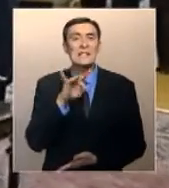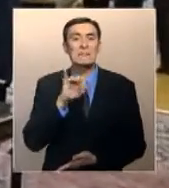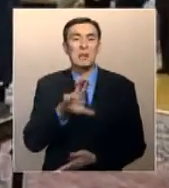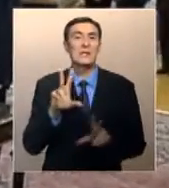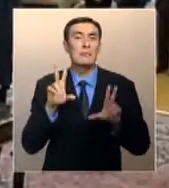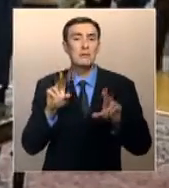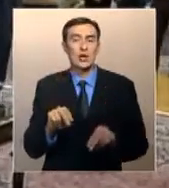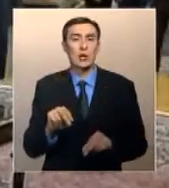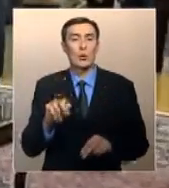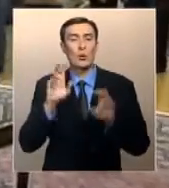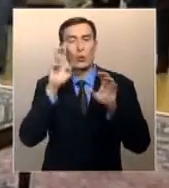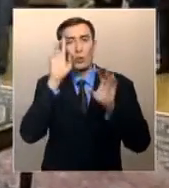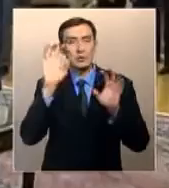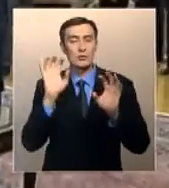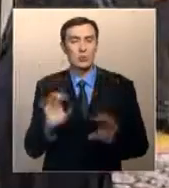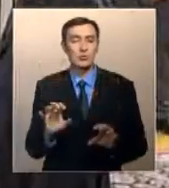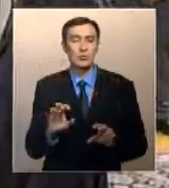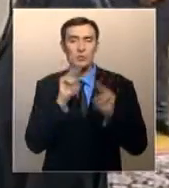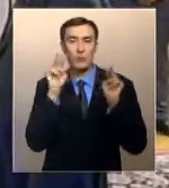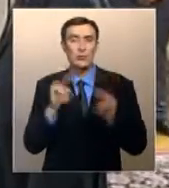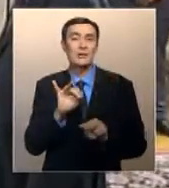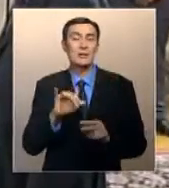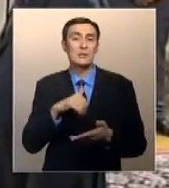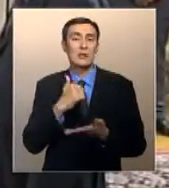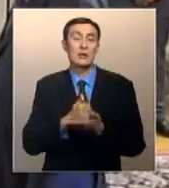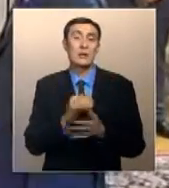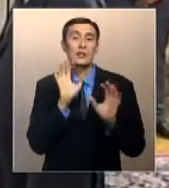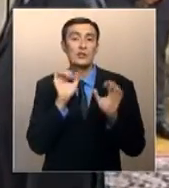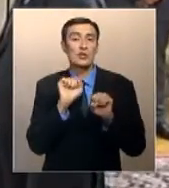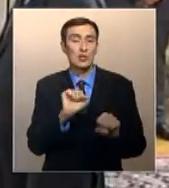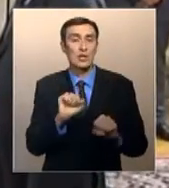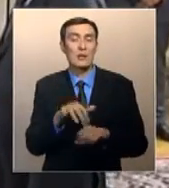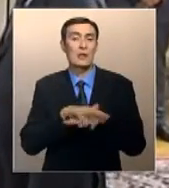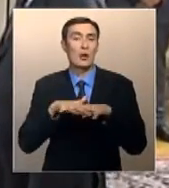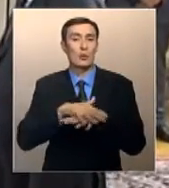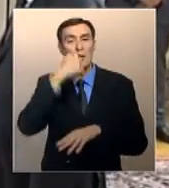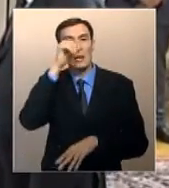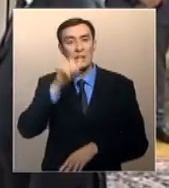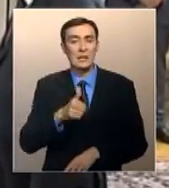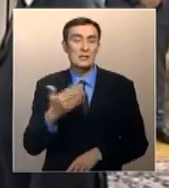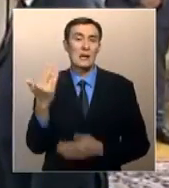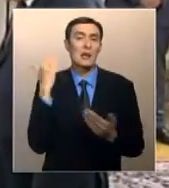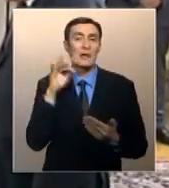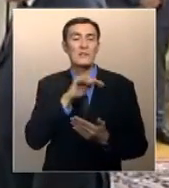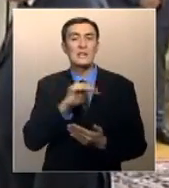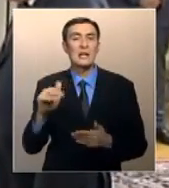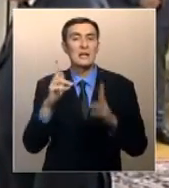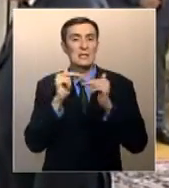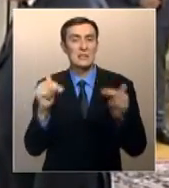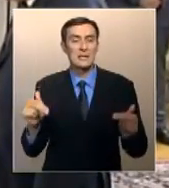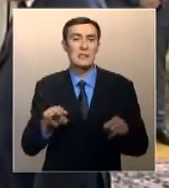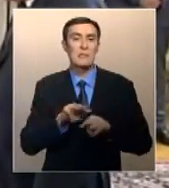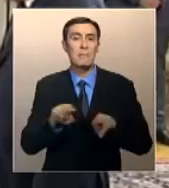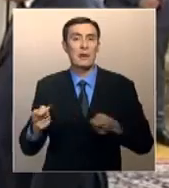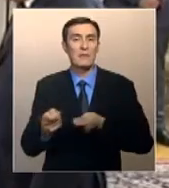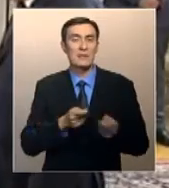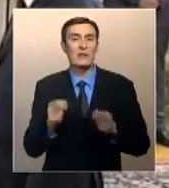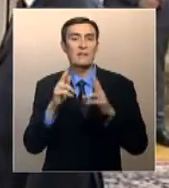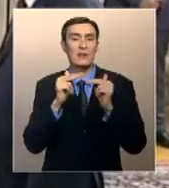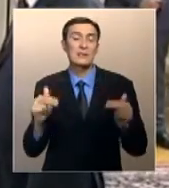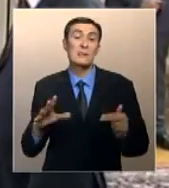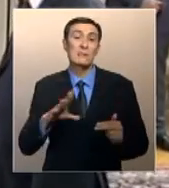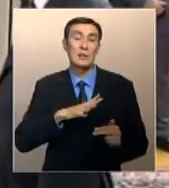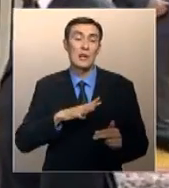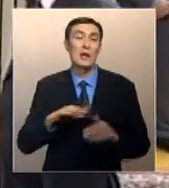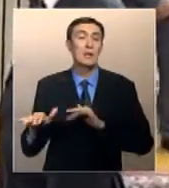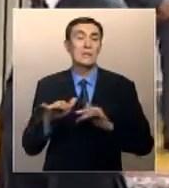пообещал соблюдать конституцию и законы Греции, а также служить интересам греческого народа. Ранее в официальной резиденции правительства во дворце